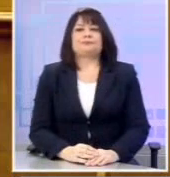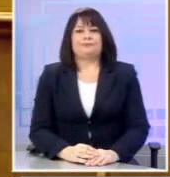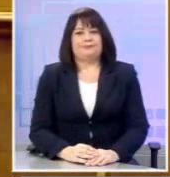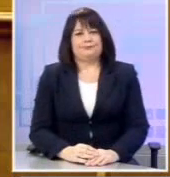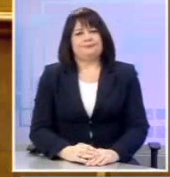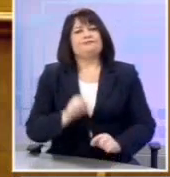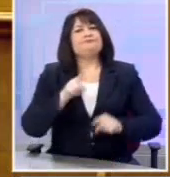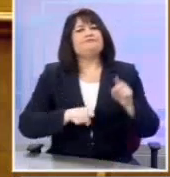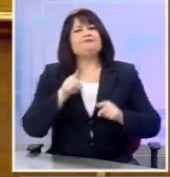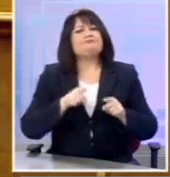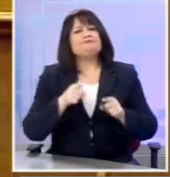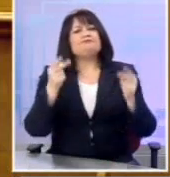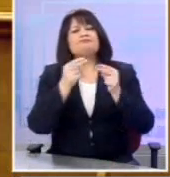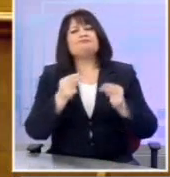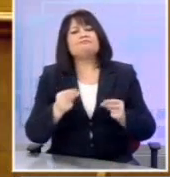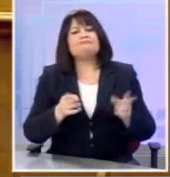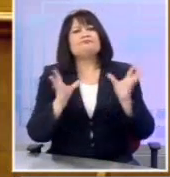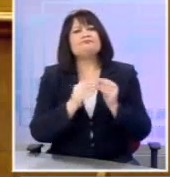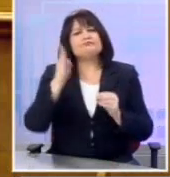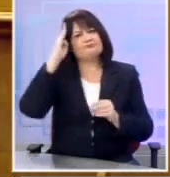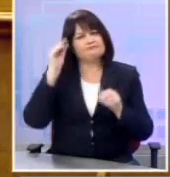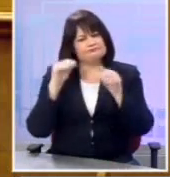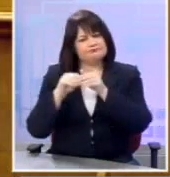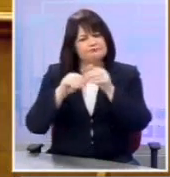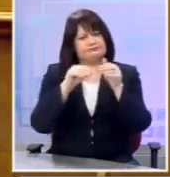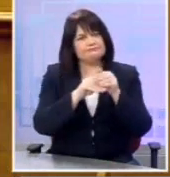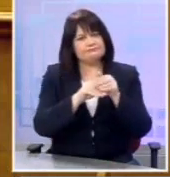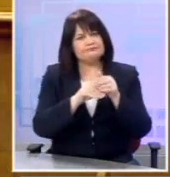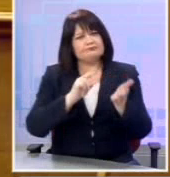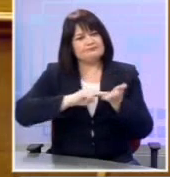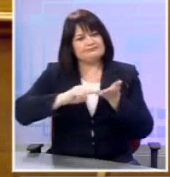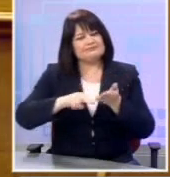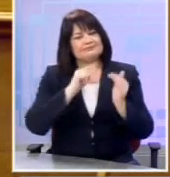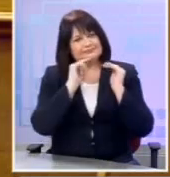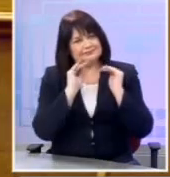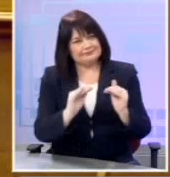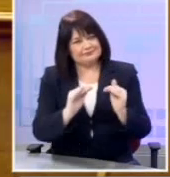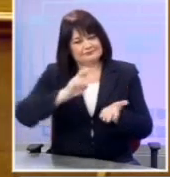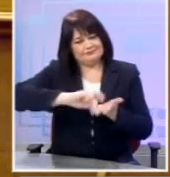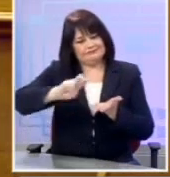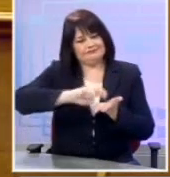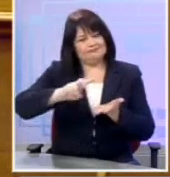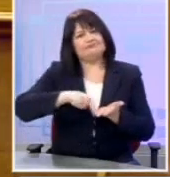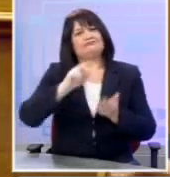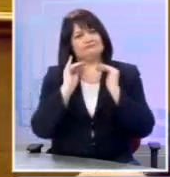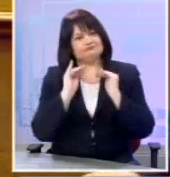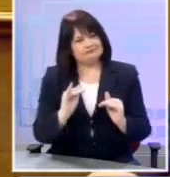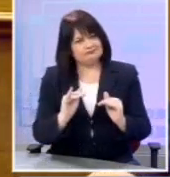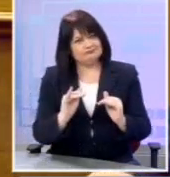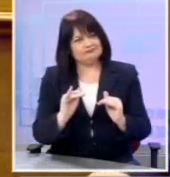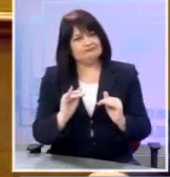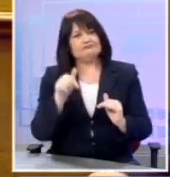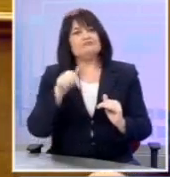κεφαλοποιητικών στοιχείων δίνει κίνητρα για την παραμονή στην ασφάλιση και την καταβολή εισφορών, καθώς η καταβολή αυτή